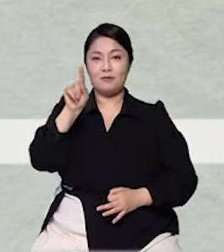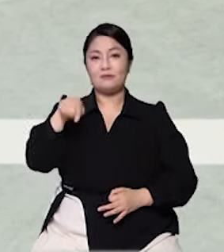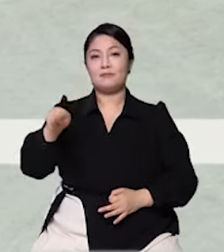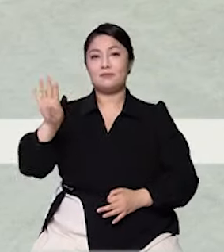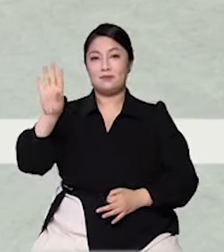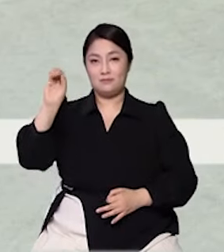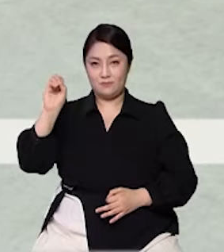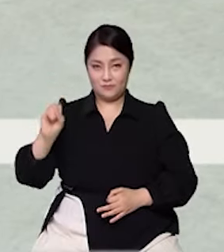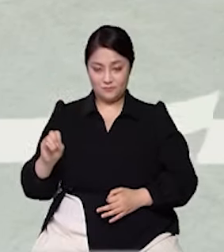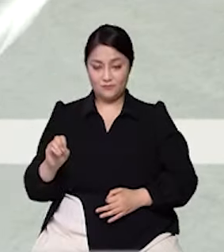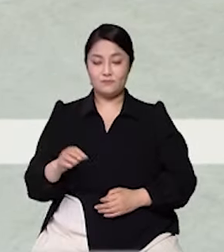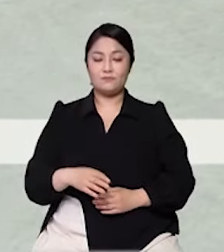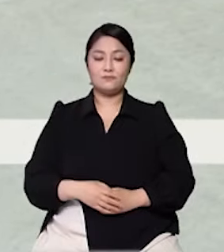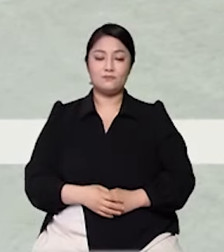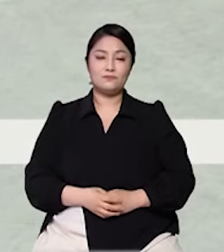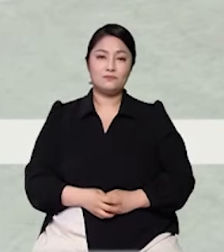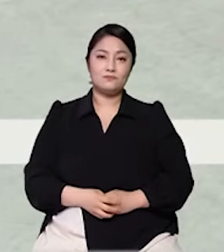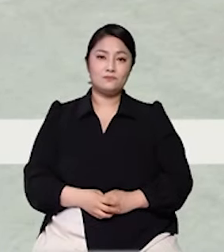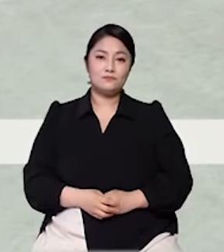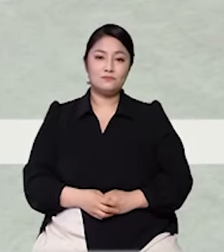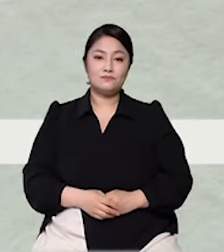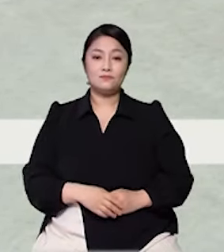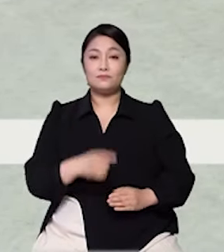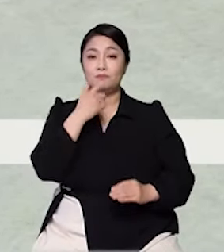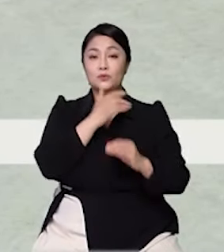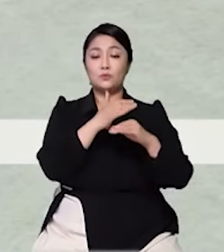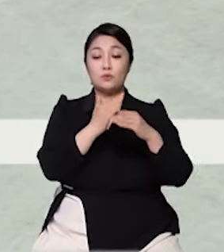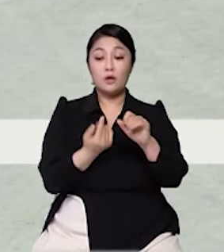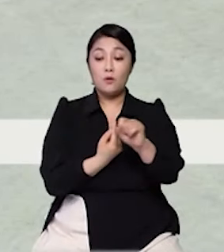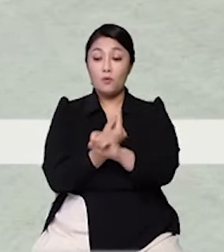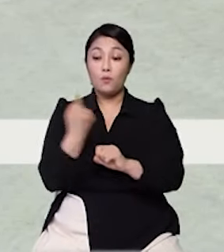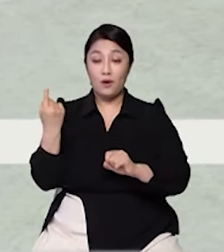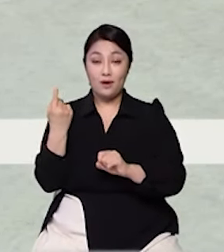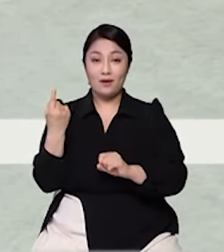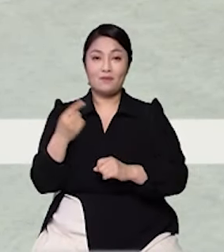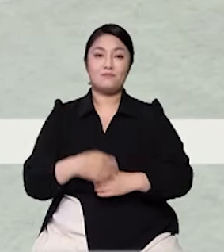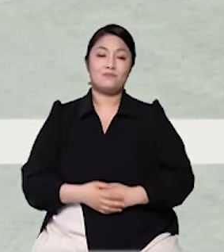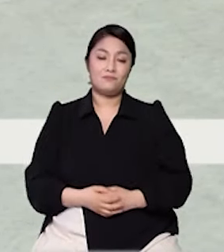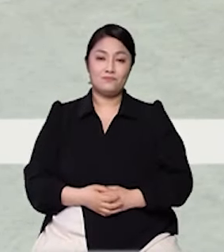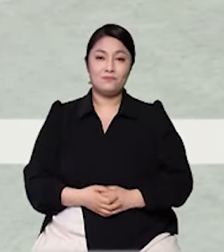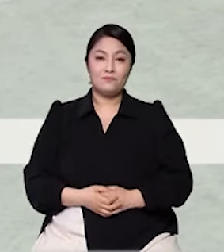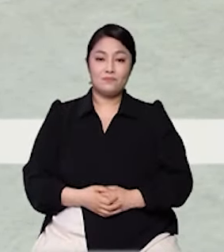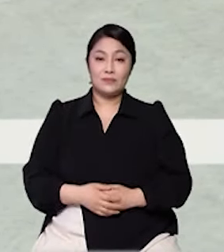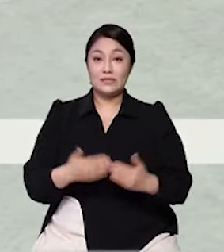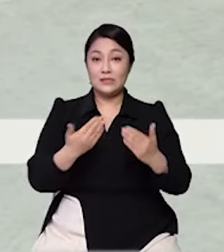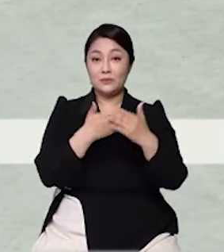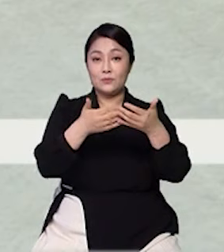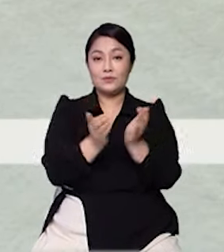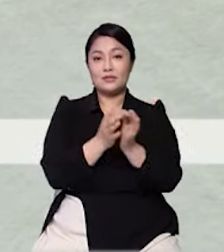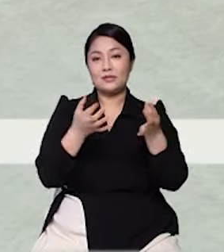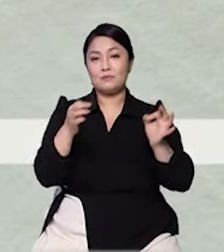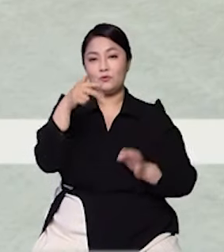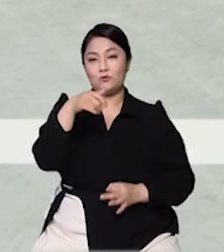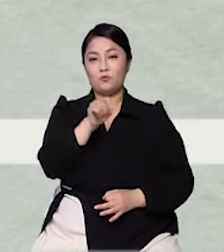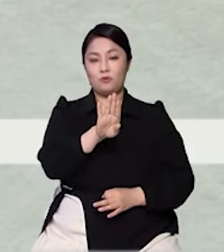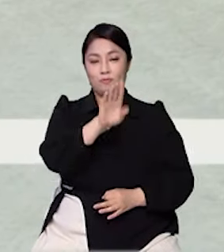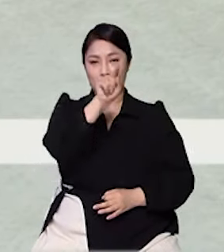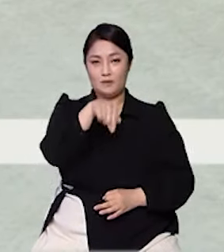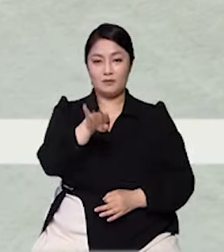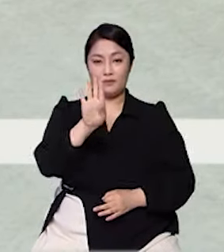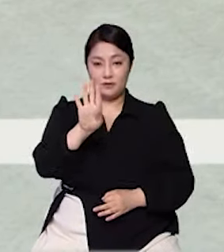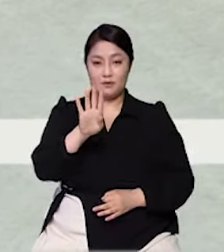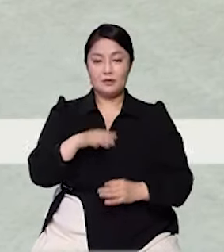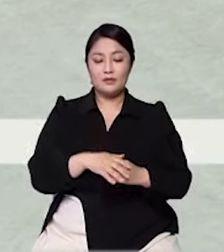1.4% 순입니다 민주당 왜 호포 들 소노 입니다 진보당 김주 어프 보 1.4%